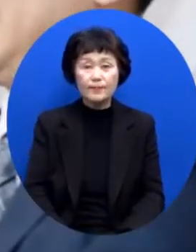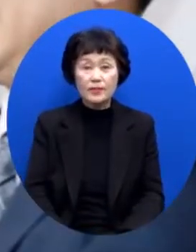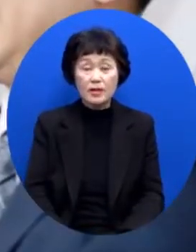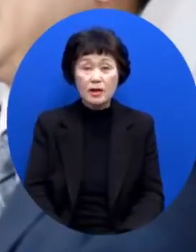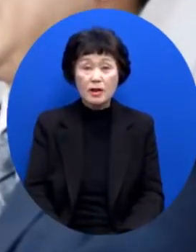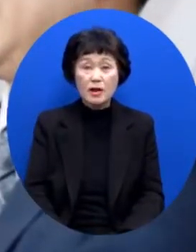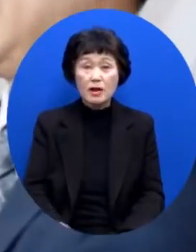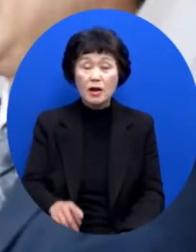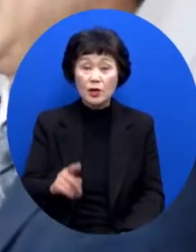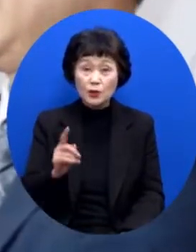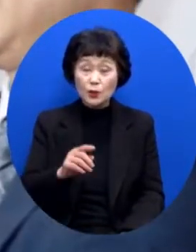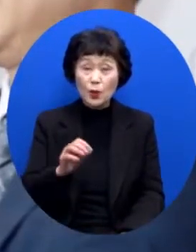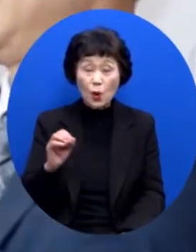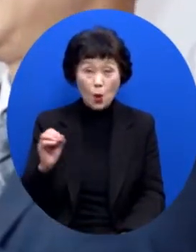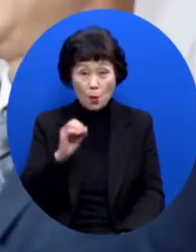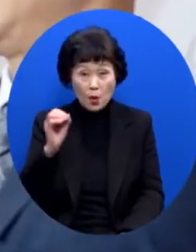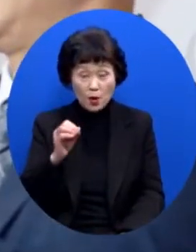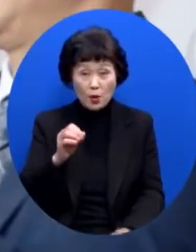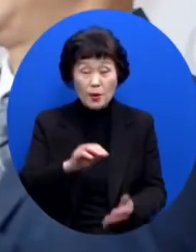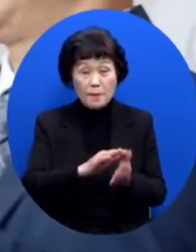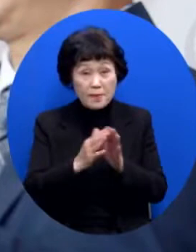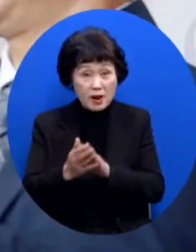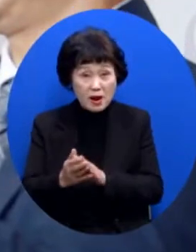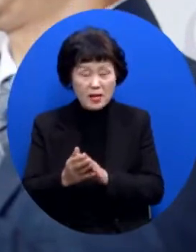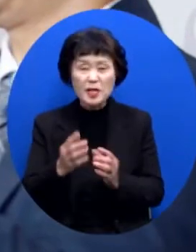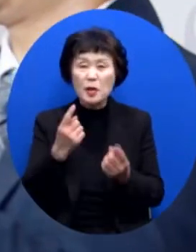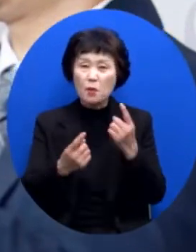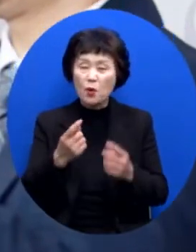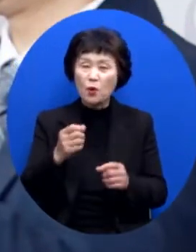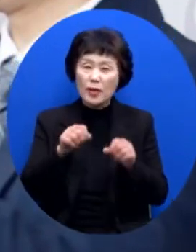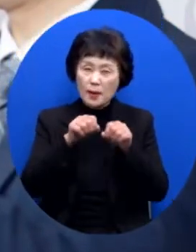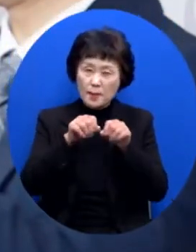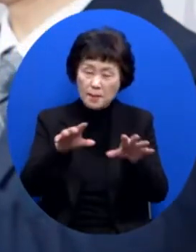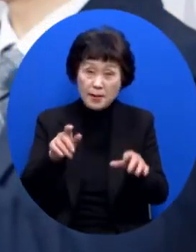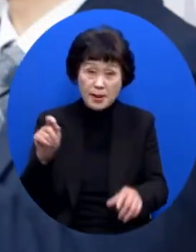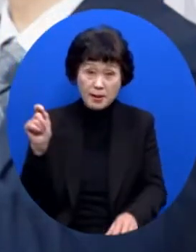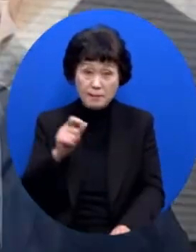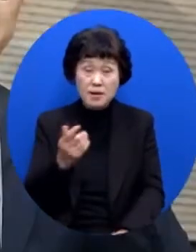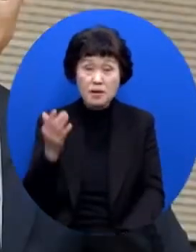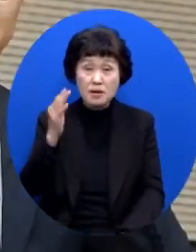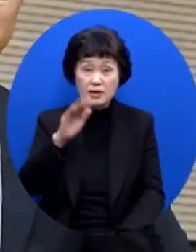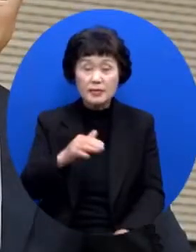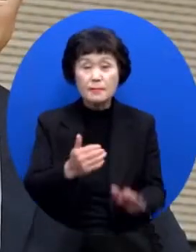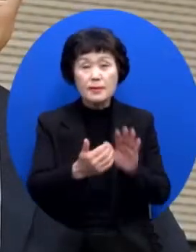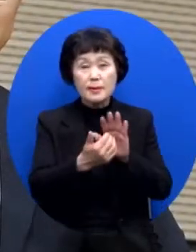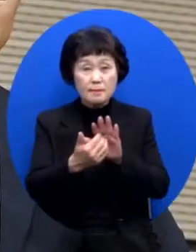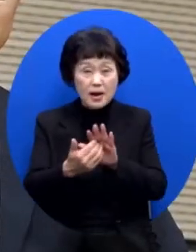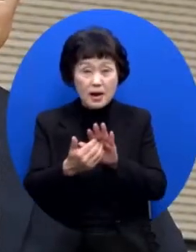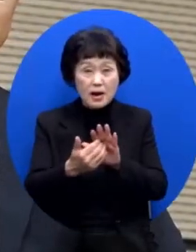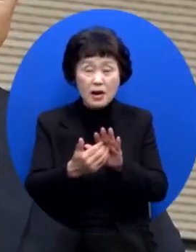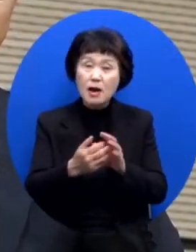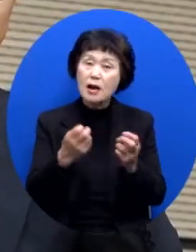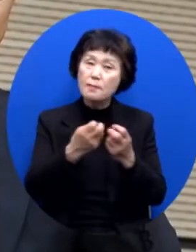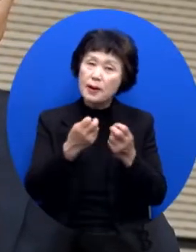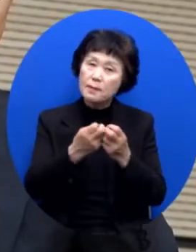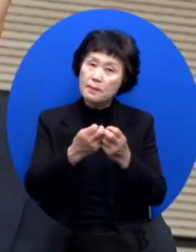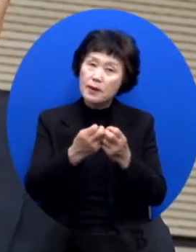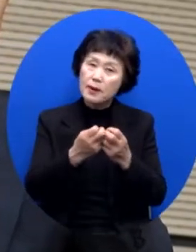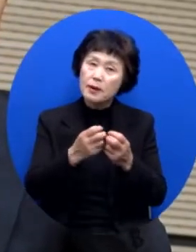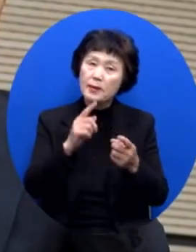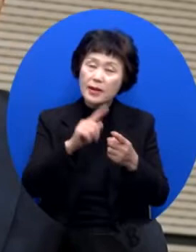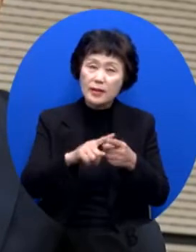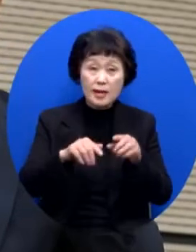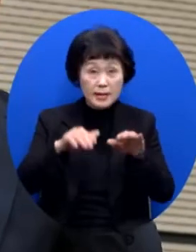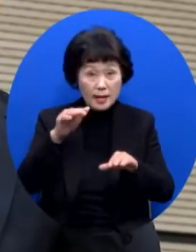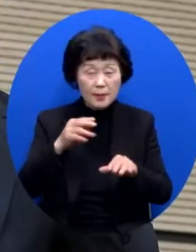이어 스텔스 오미크론 변이가 오미크론 변이보다 전파력은 빠르지만 방역 전략이 달라질 정도의 차별점이 없었던